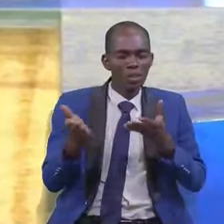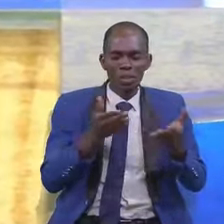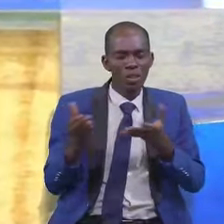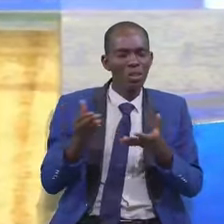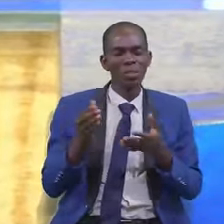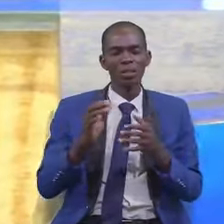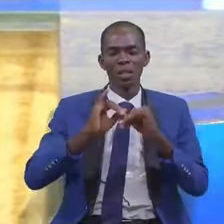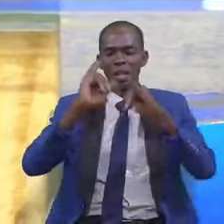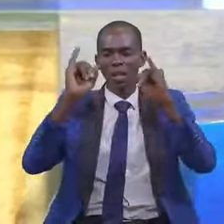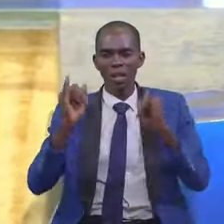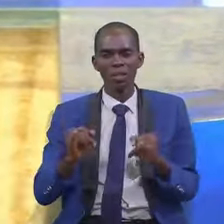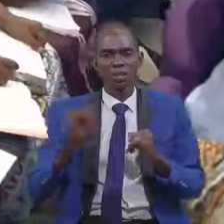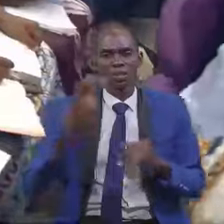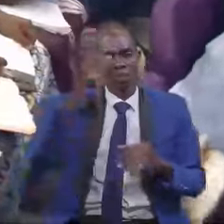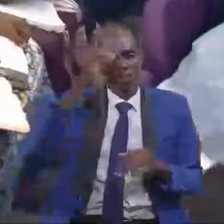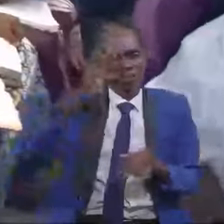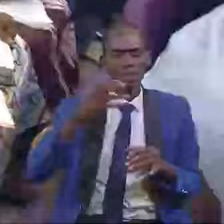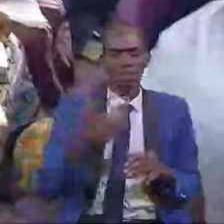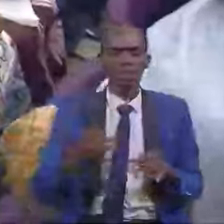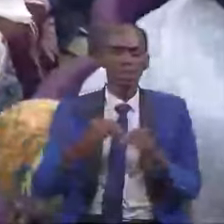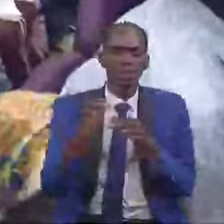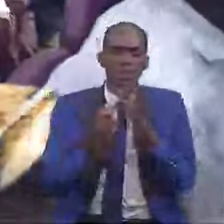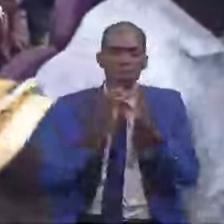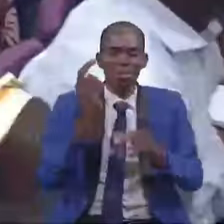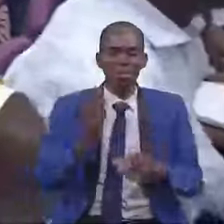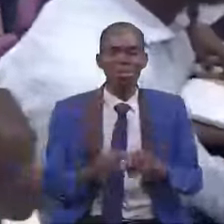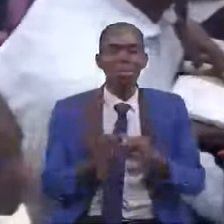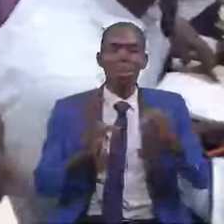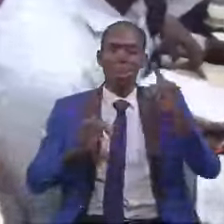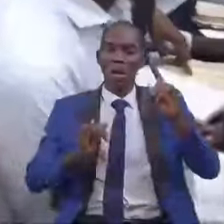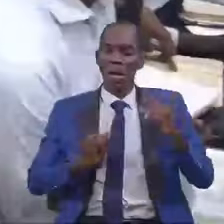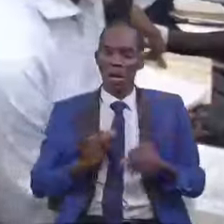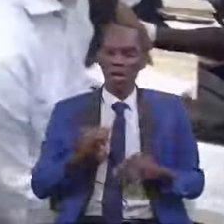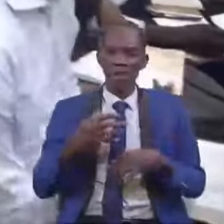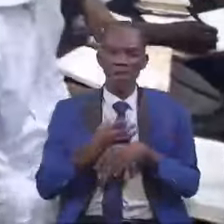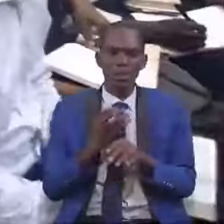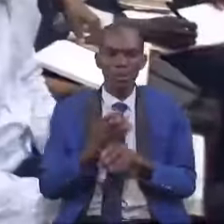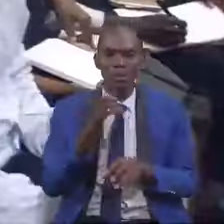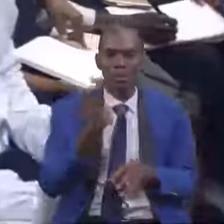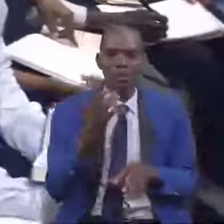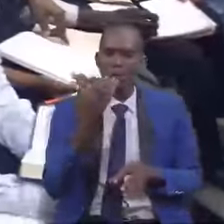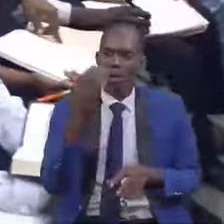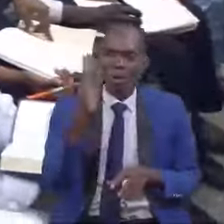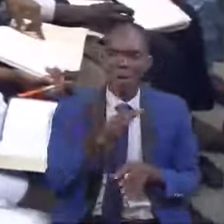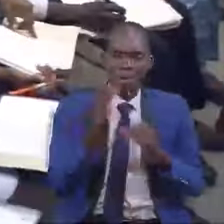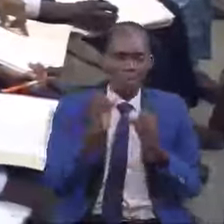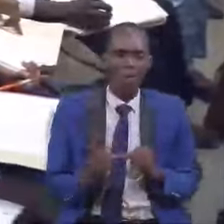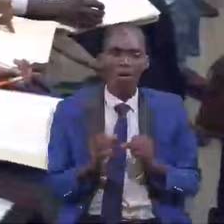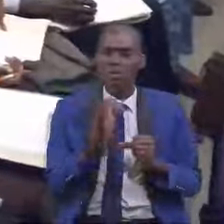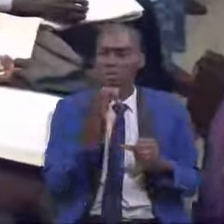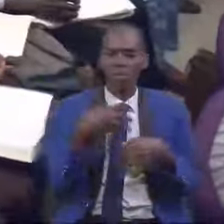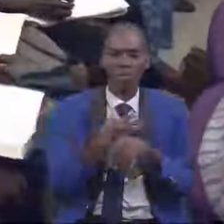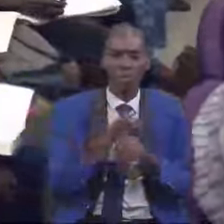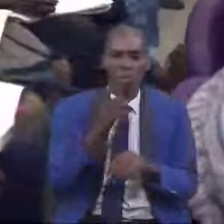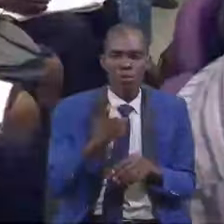vais pas servir les idoles. Je t'ai créé. Les puissances maléfiques ne t'ont pas créé. je ne vais pas faire aucune alliance avec